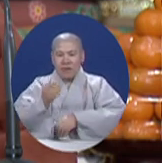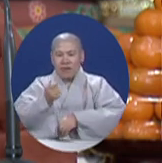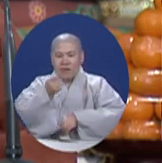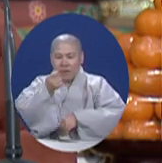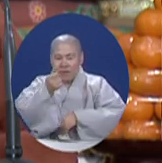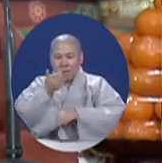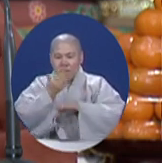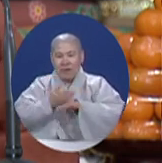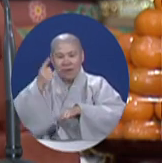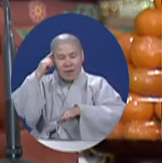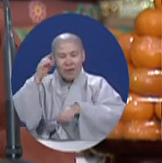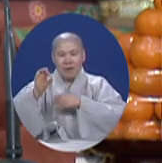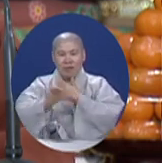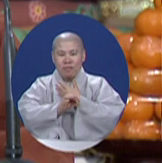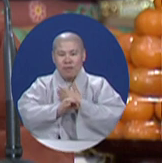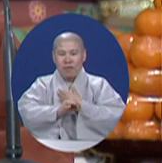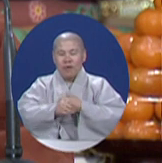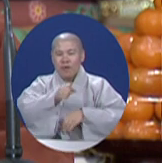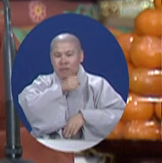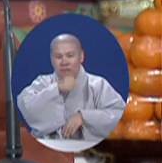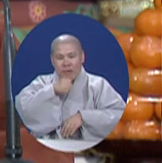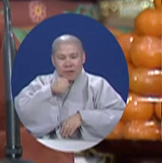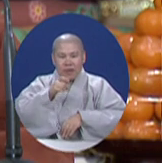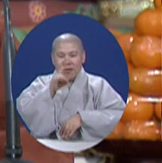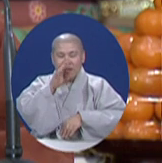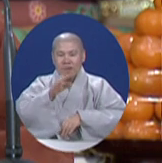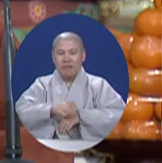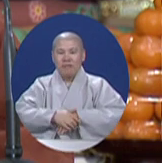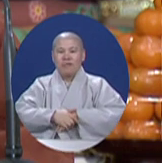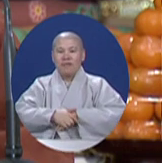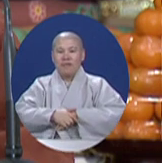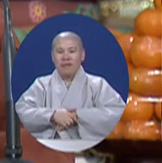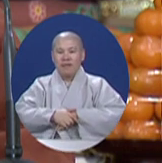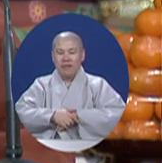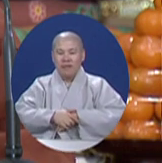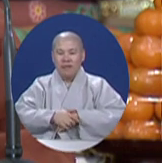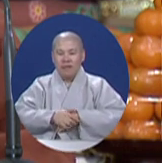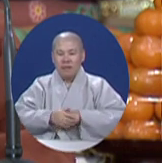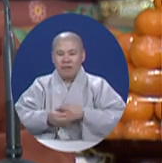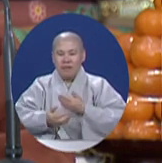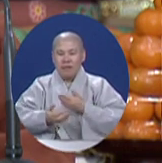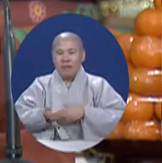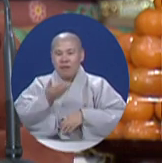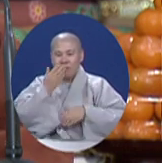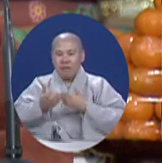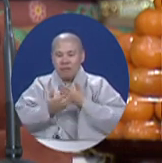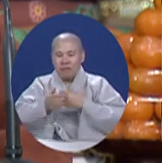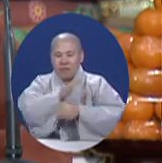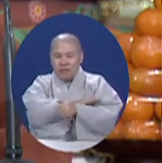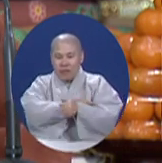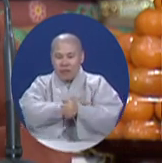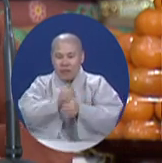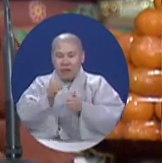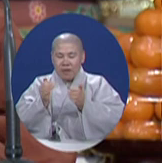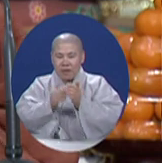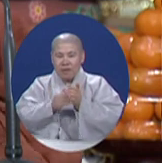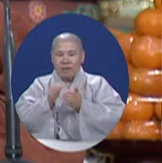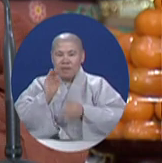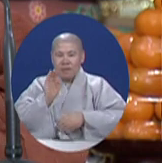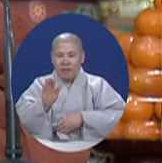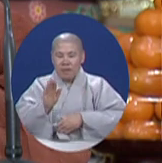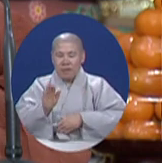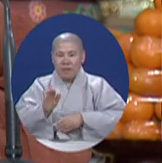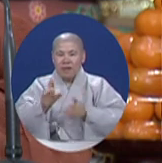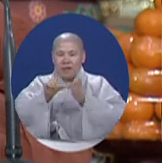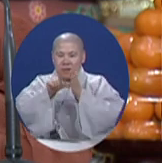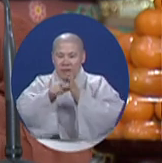조금이라도 딴 생각하면 이게 밥이 안 돼요. 그래서 밥을 아주 잘 해서